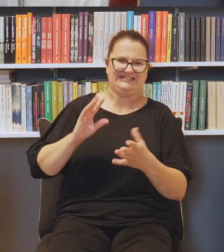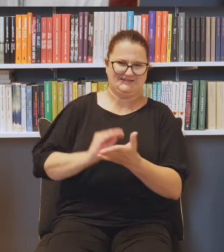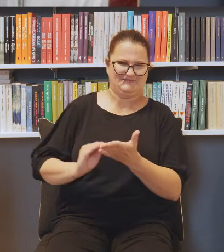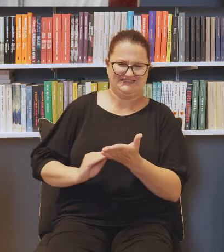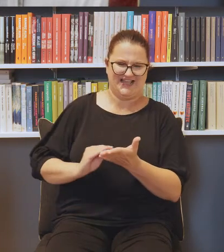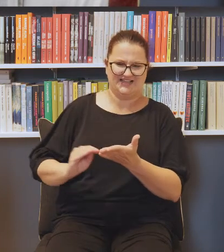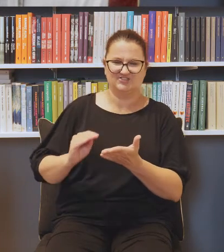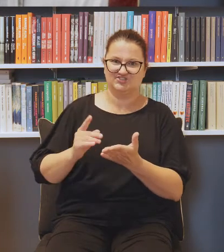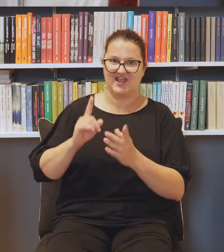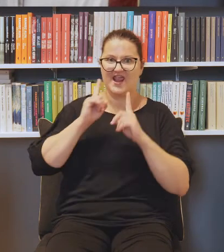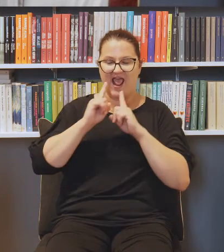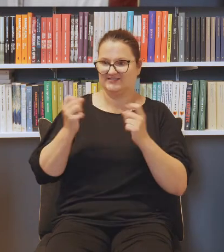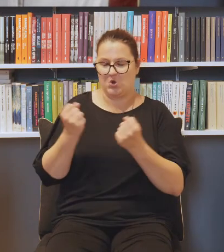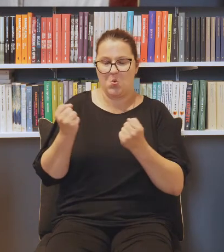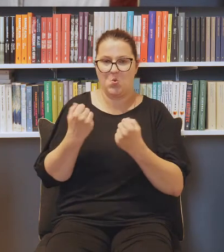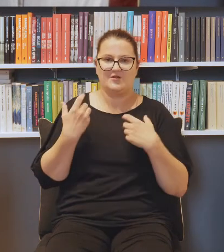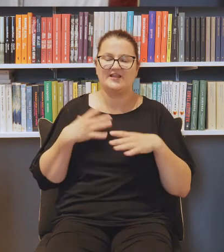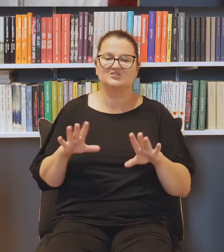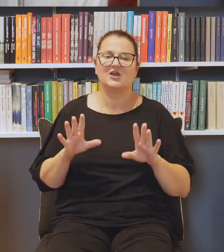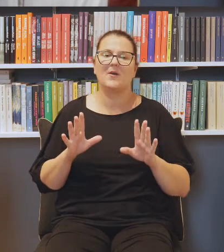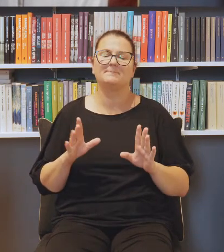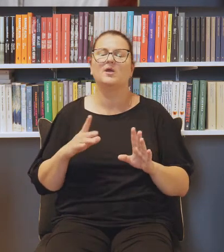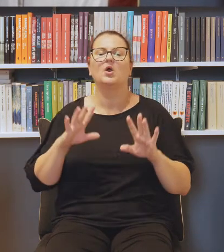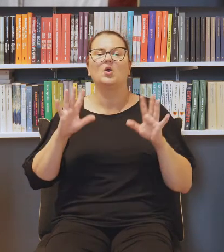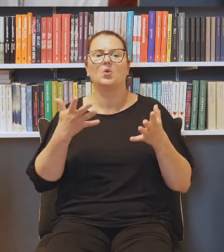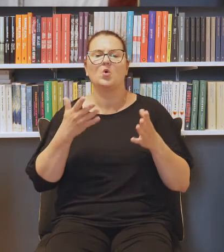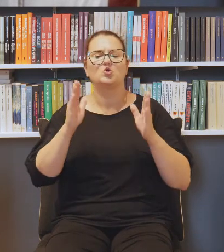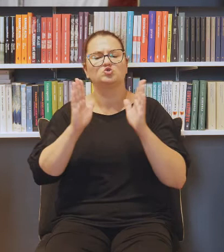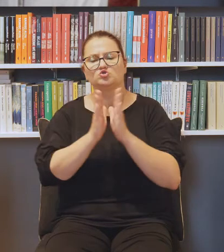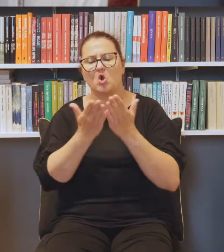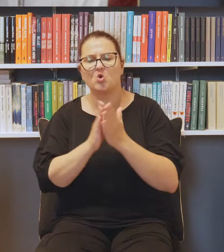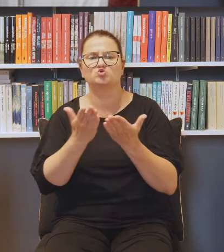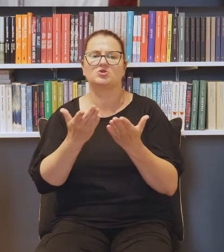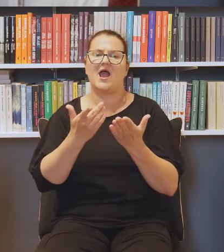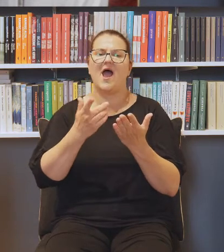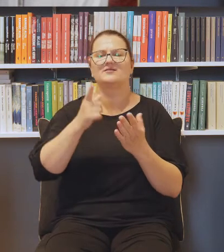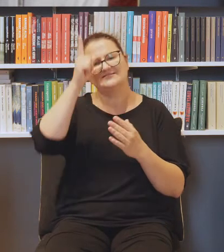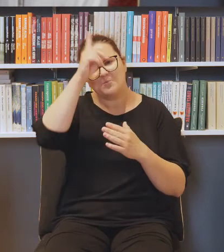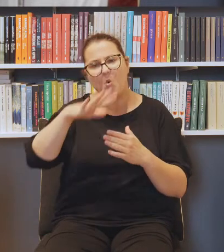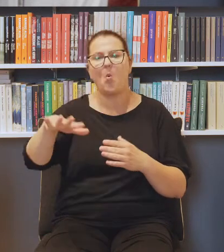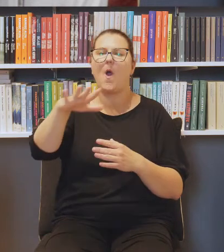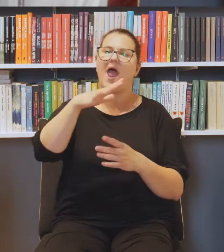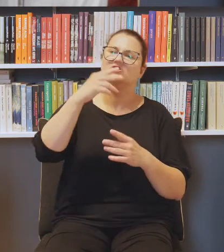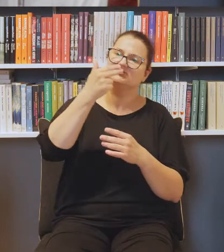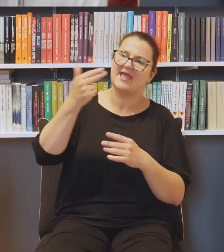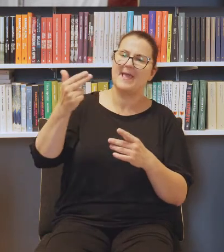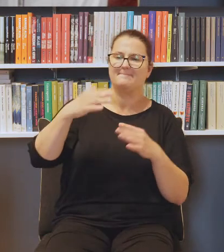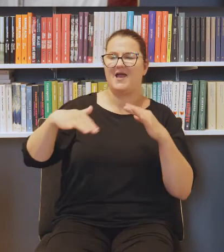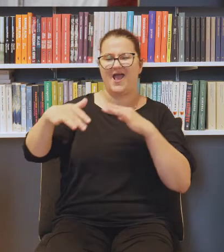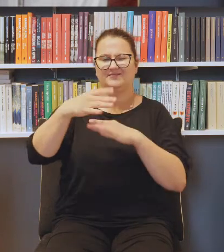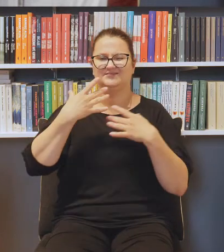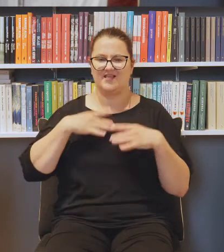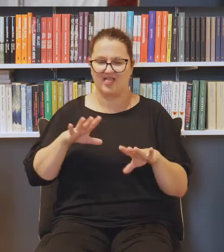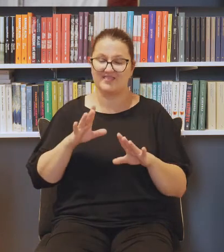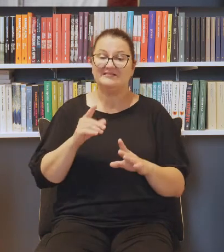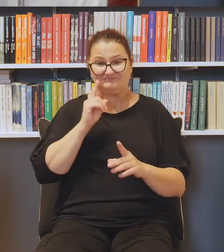rezygnowałem z tego, co takie realistyczne. Nie chciałem też pisać takiej, to nie miała być taka książka taka społeczno-obyczajowa, jest taka, ale dużo